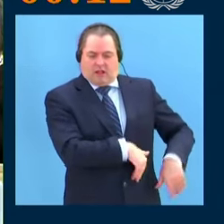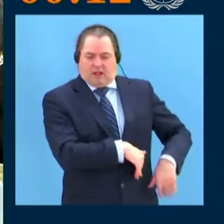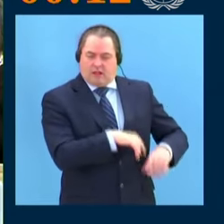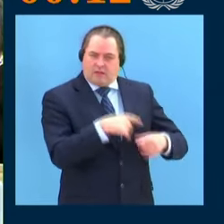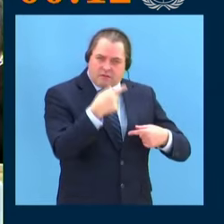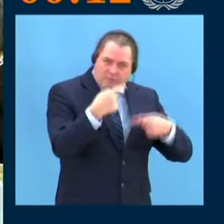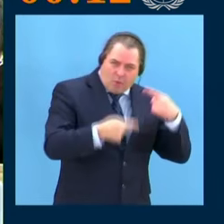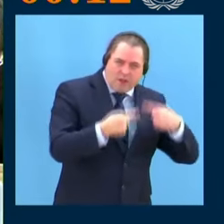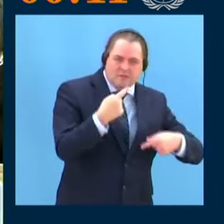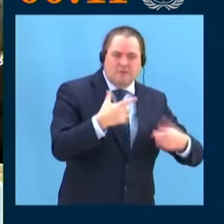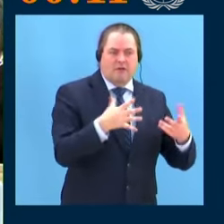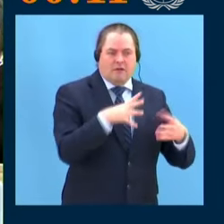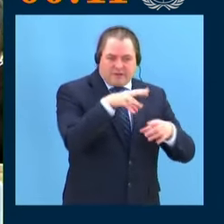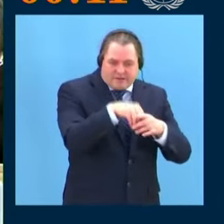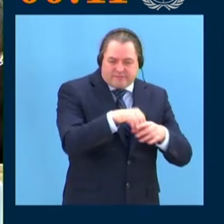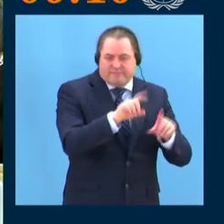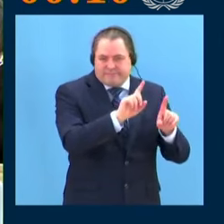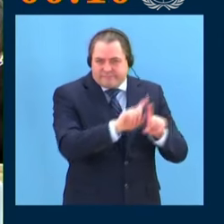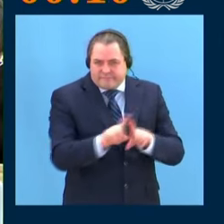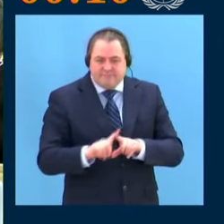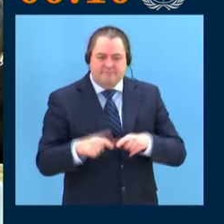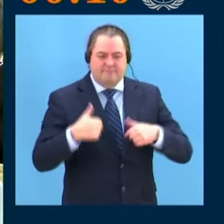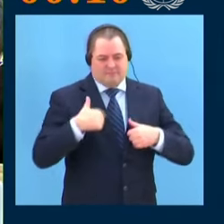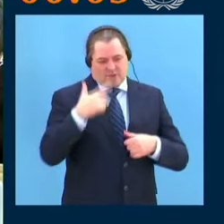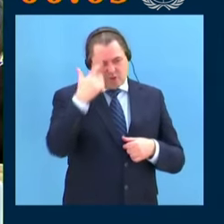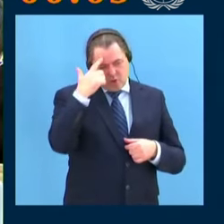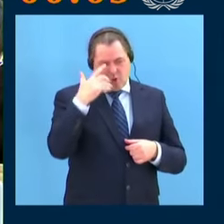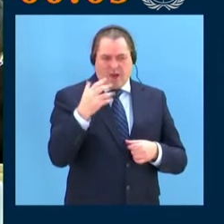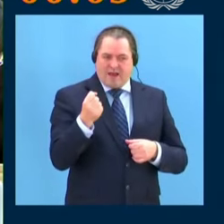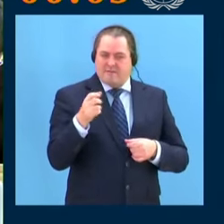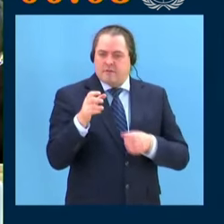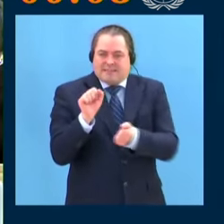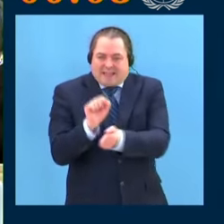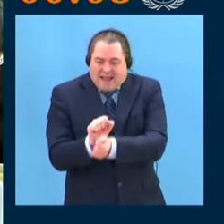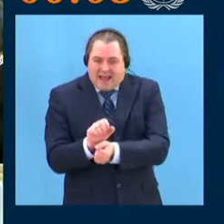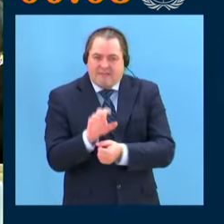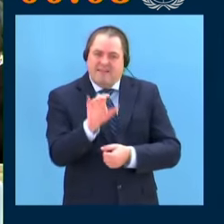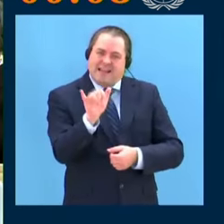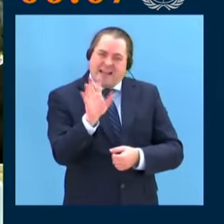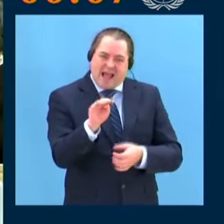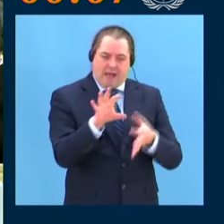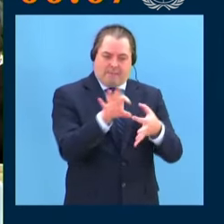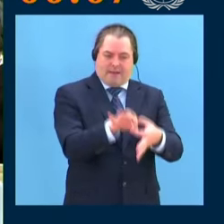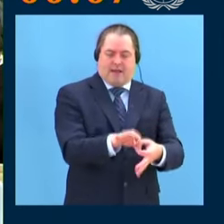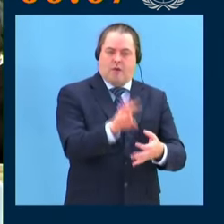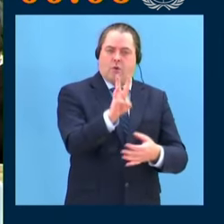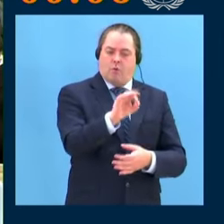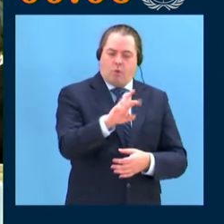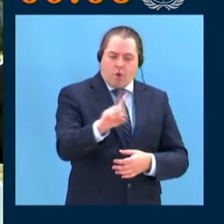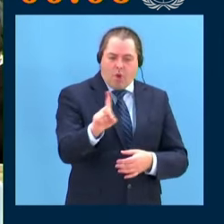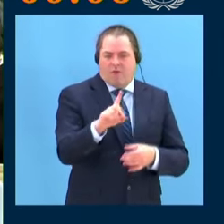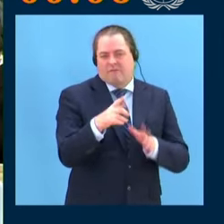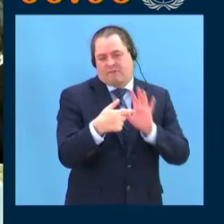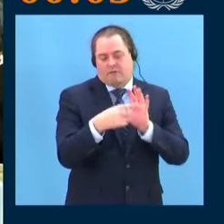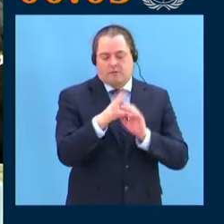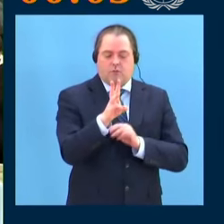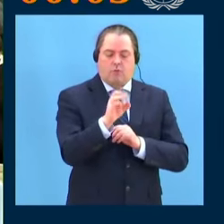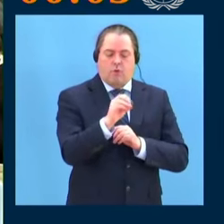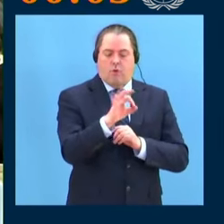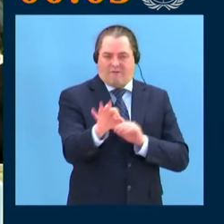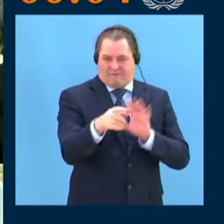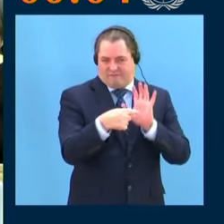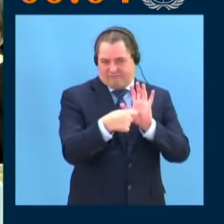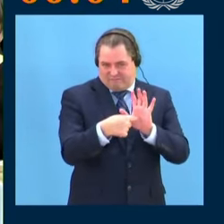les Soninkés, et les Diam, esclaves, c'est les Wolofs. L'association des Haratines de Mauritanie en Europe demande à